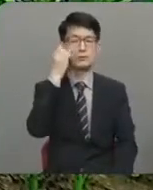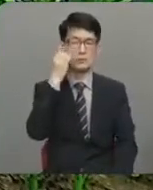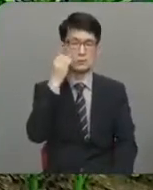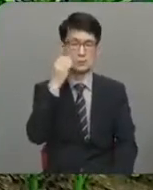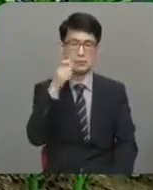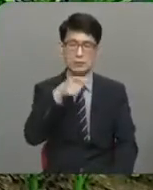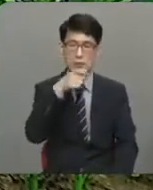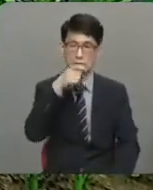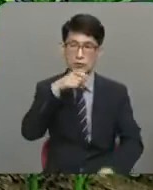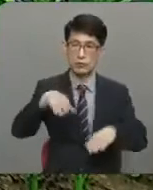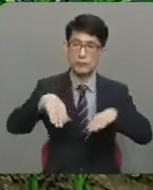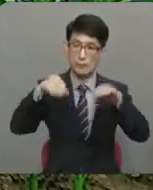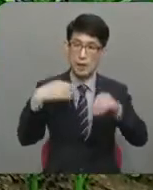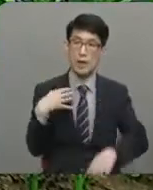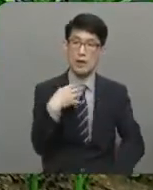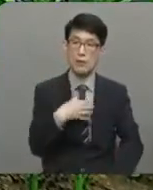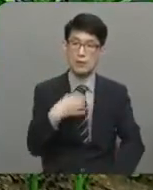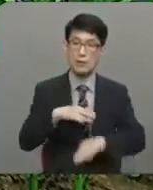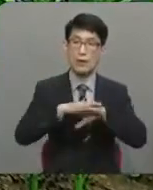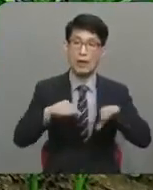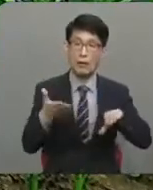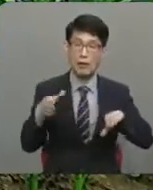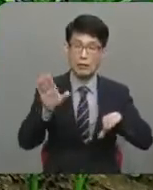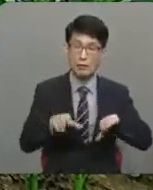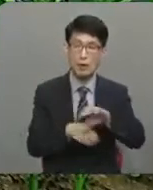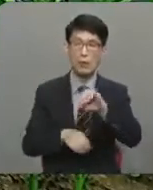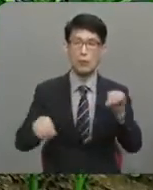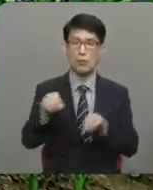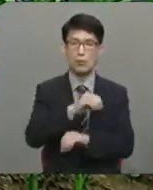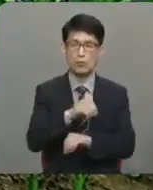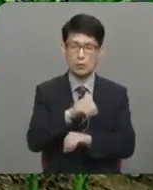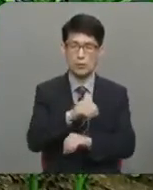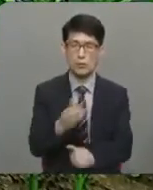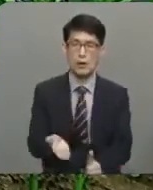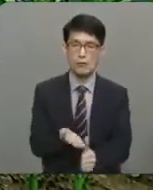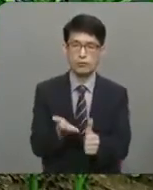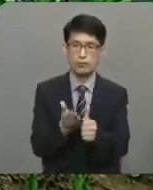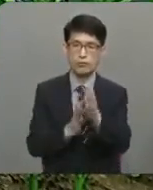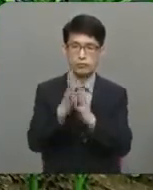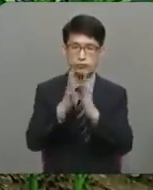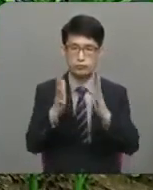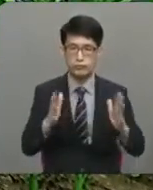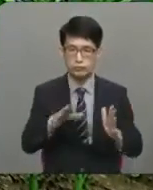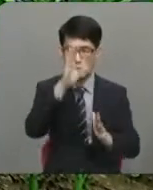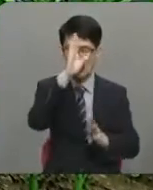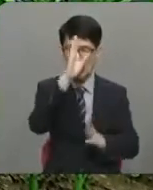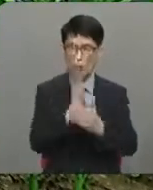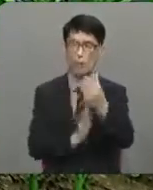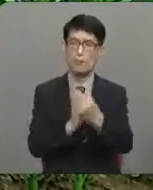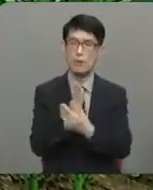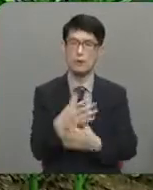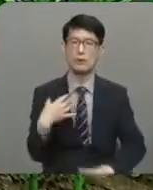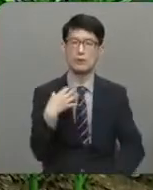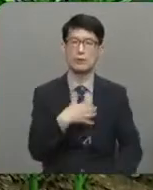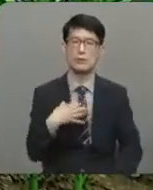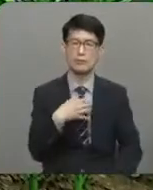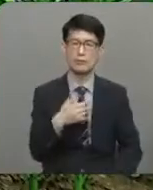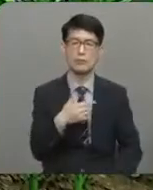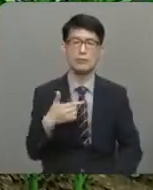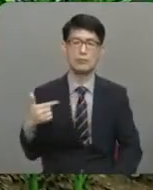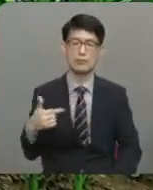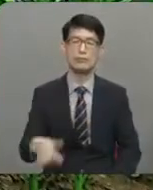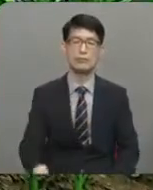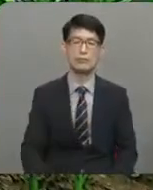감응 걱정을 덜어 찜한 농작물 병해충 발생 우려는 커지고 있어 농가의 주의가 요구됩니다 1 2 조 기자가 취재했습니다